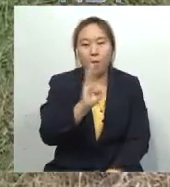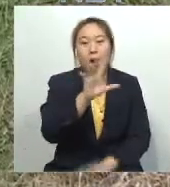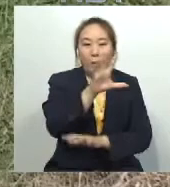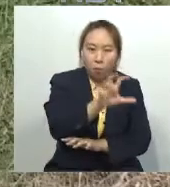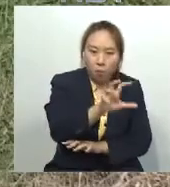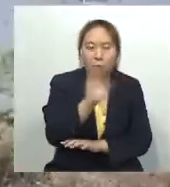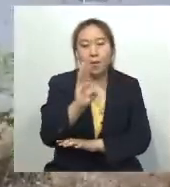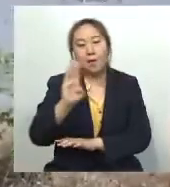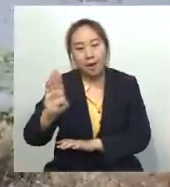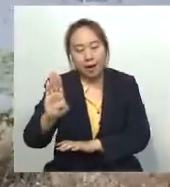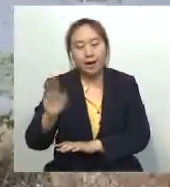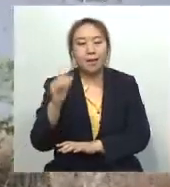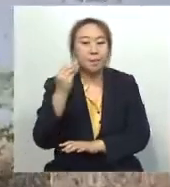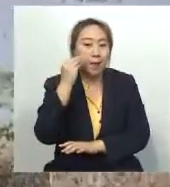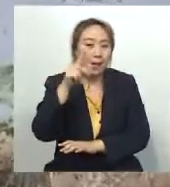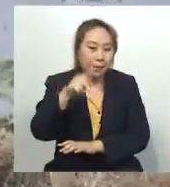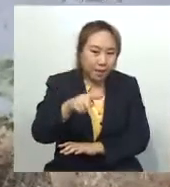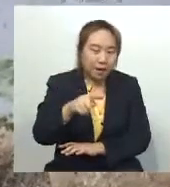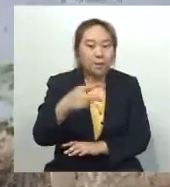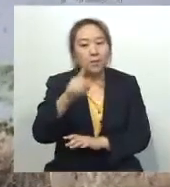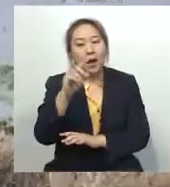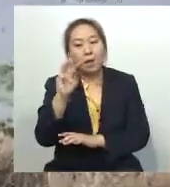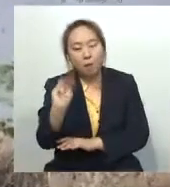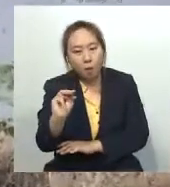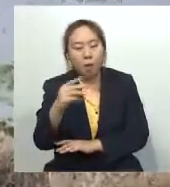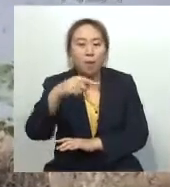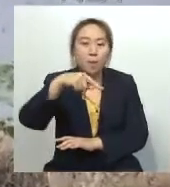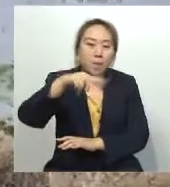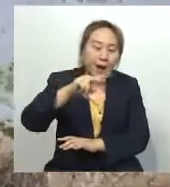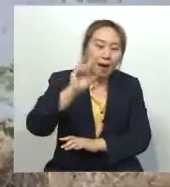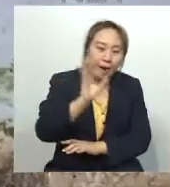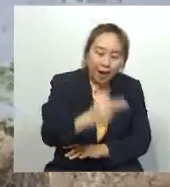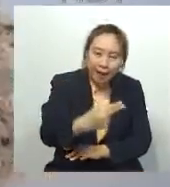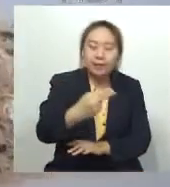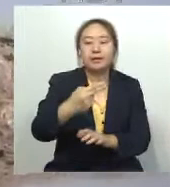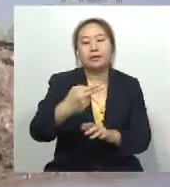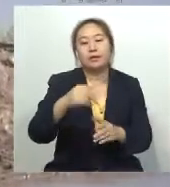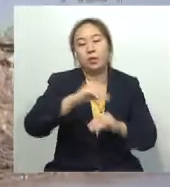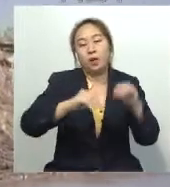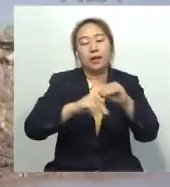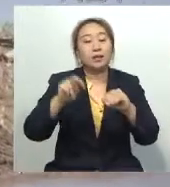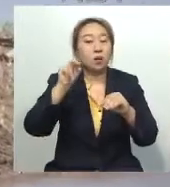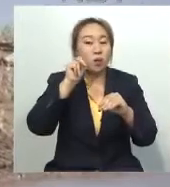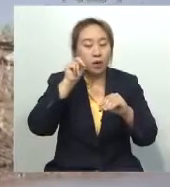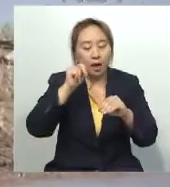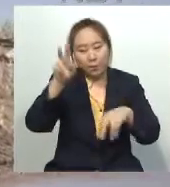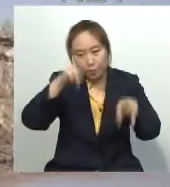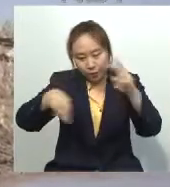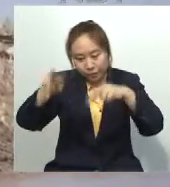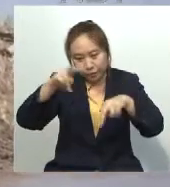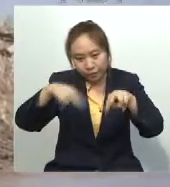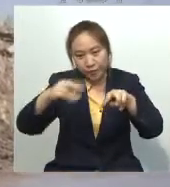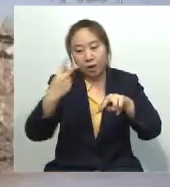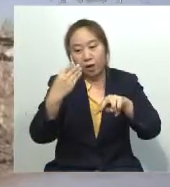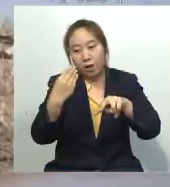ทุ่งบางบานบ้านแพนทุ่งป่าโมกทุ่งผักไห่เจ้าเจ็ดโครงการส่งน้ำและบำรุงรักษาโพพระย